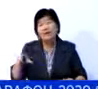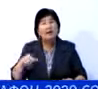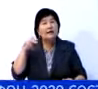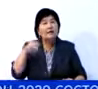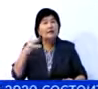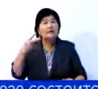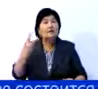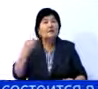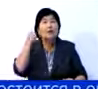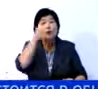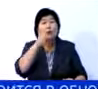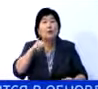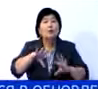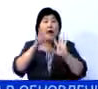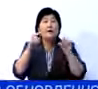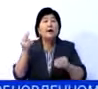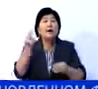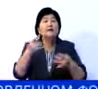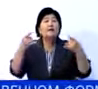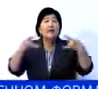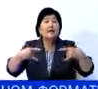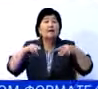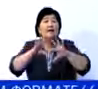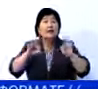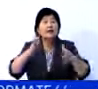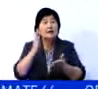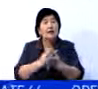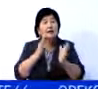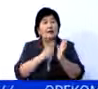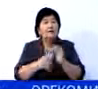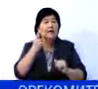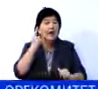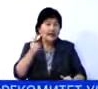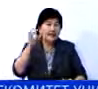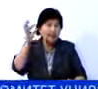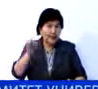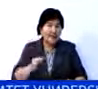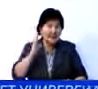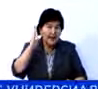2022 году охват цифровым эфирным телевидением составит 91%.